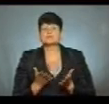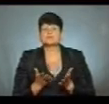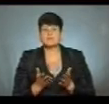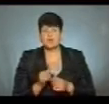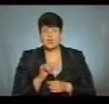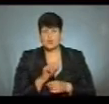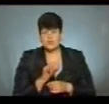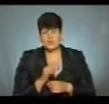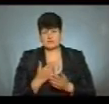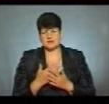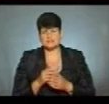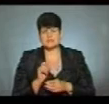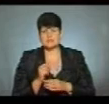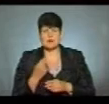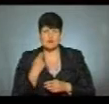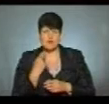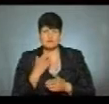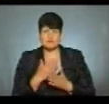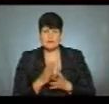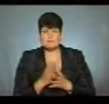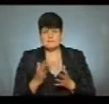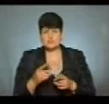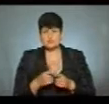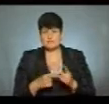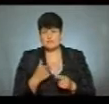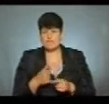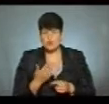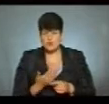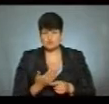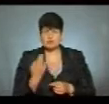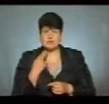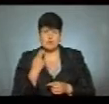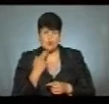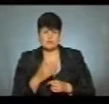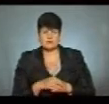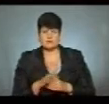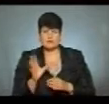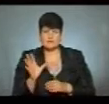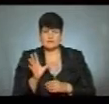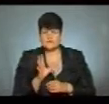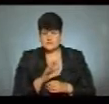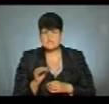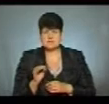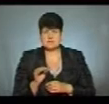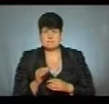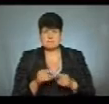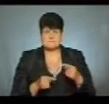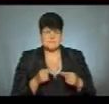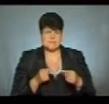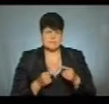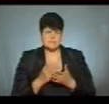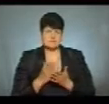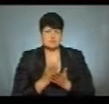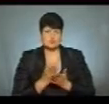неї, по-моєму, заборгованість зараз складає більше півроку заборгованість. І тут всі, скажімо так, претензії виставляють до